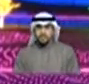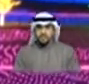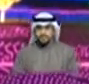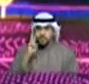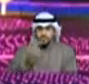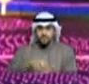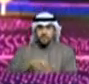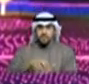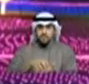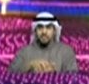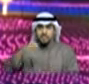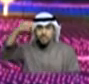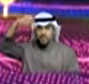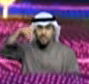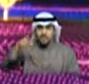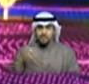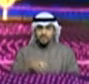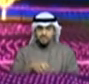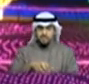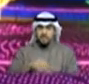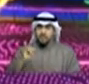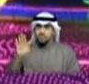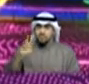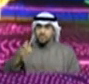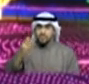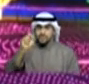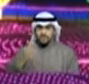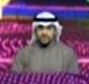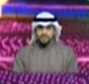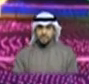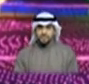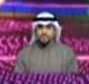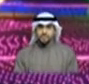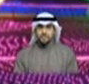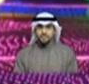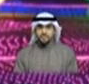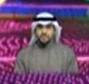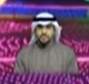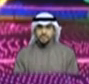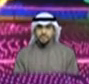من المدينة المضيئة في منطقة مشرف، يوسف صفر، تلفزيون دولة الكويت.